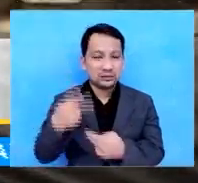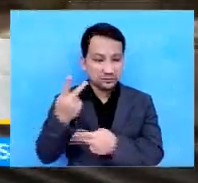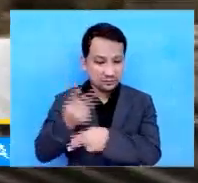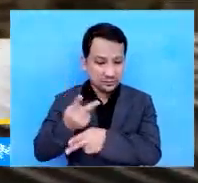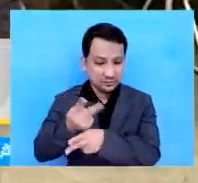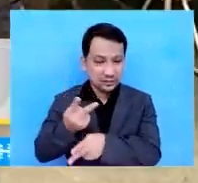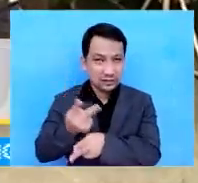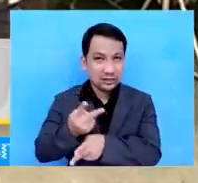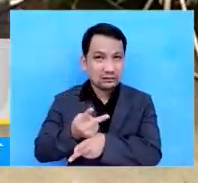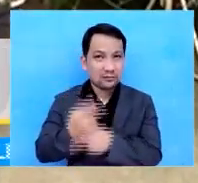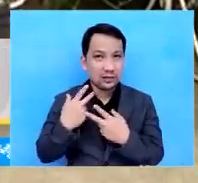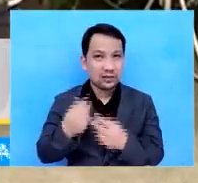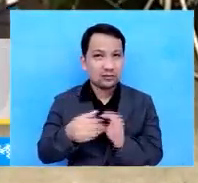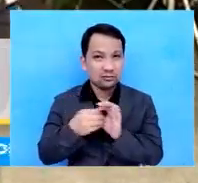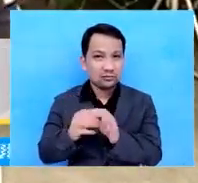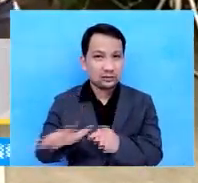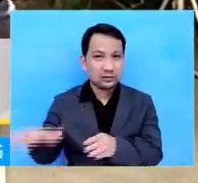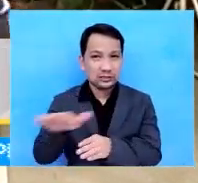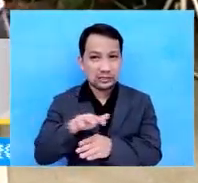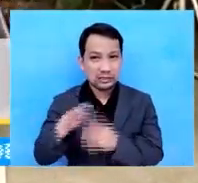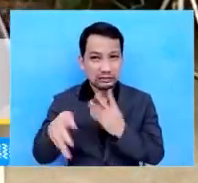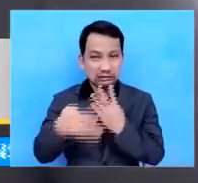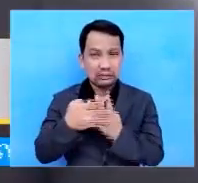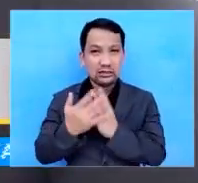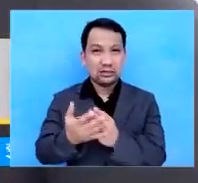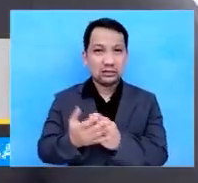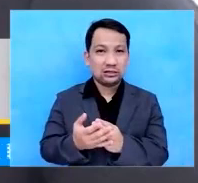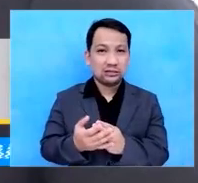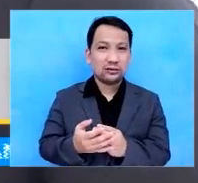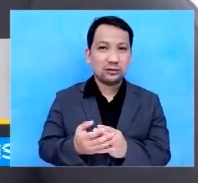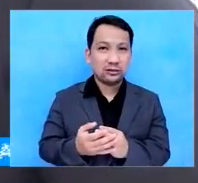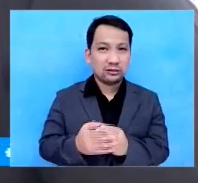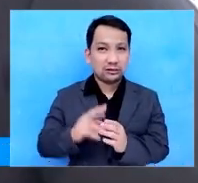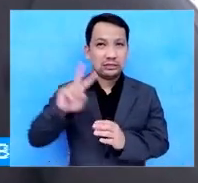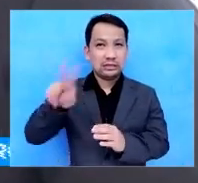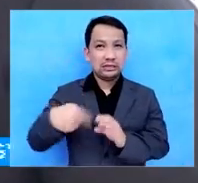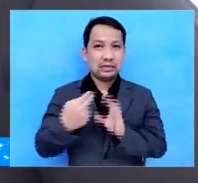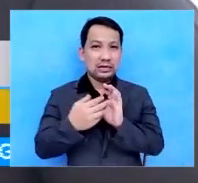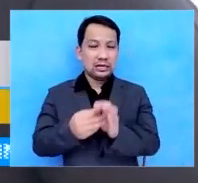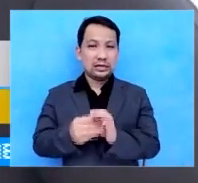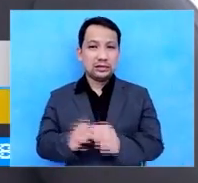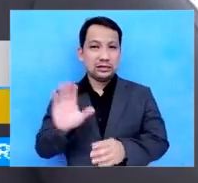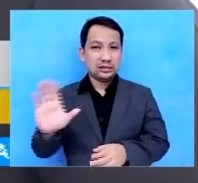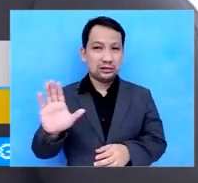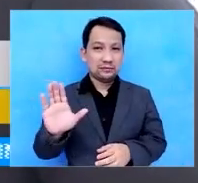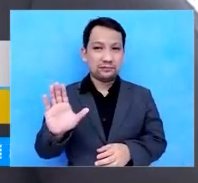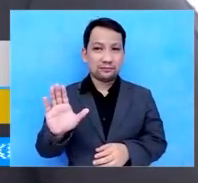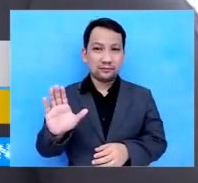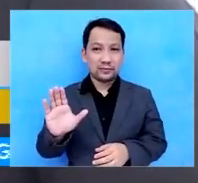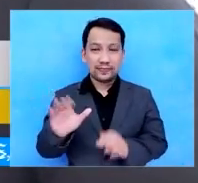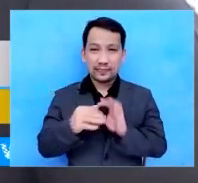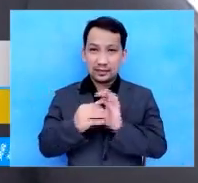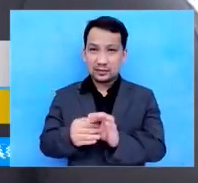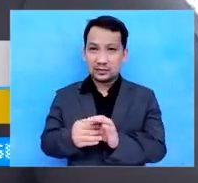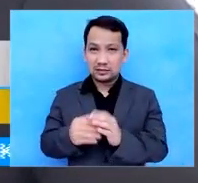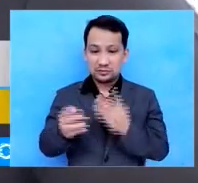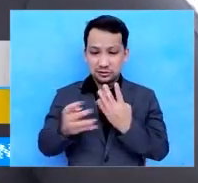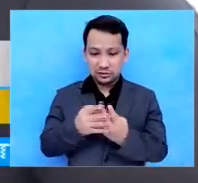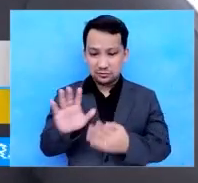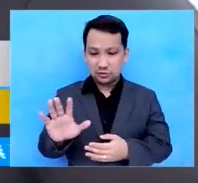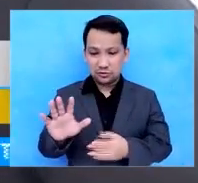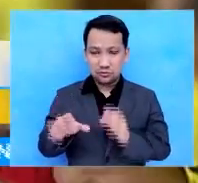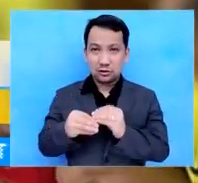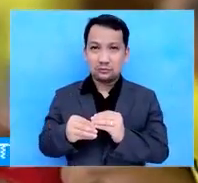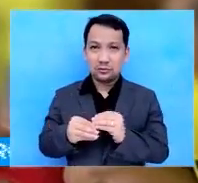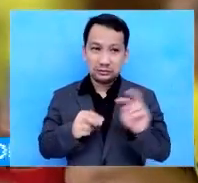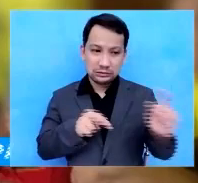ang mga health workers sa kalagayan ng mga preso. Every hour po, minomonitor po ng ating mga jail nurses ang ating mga PDL po na to see